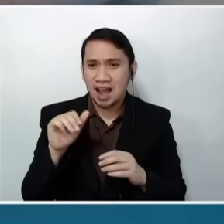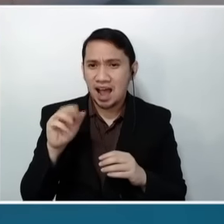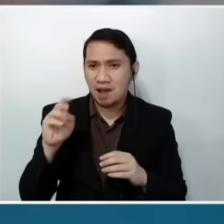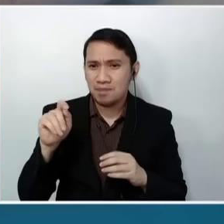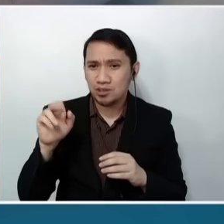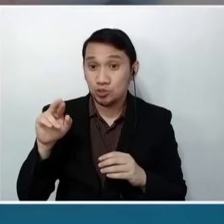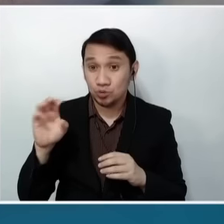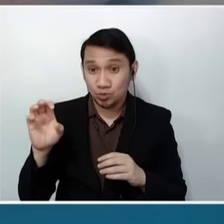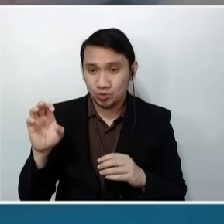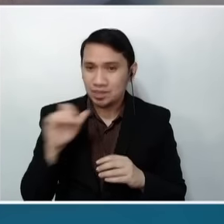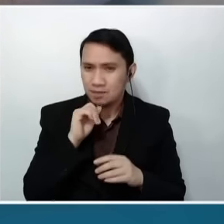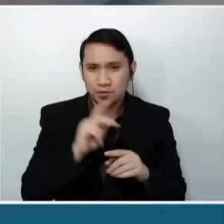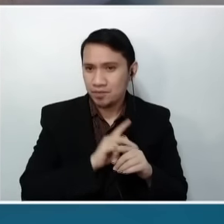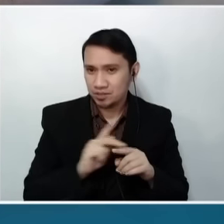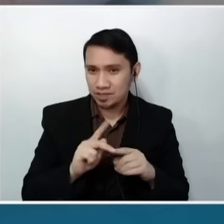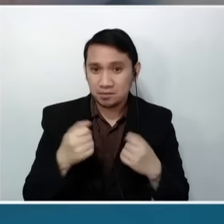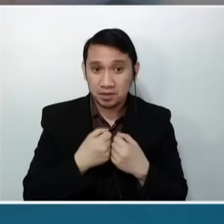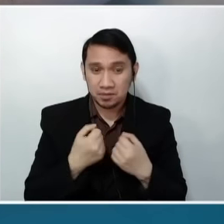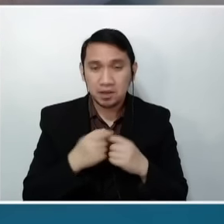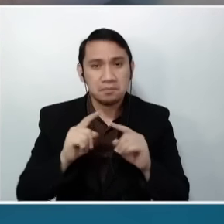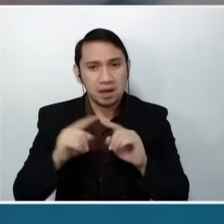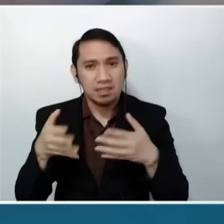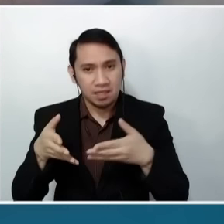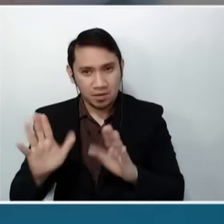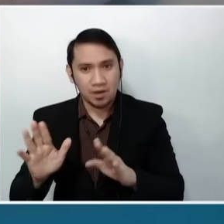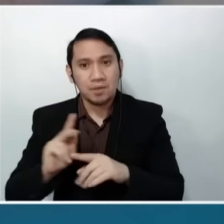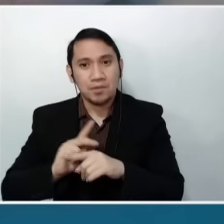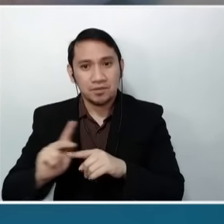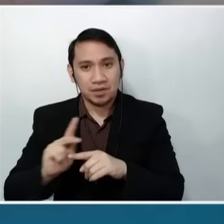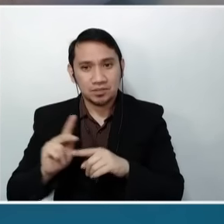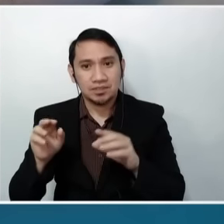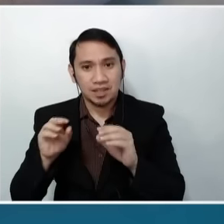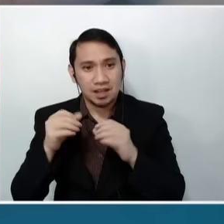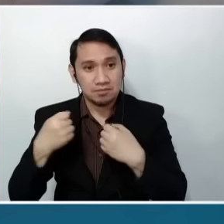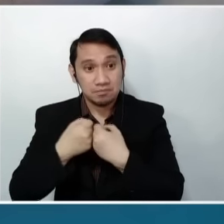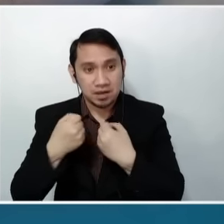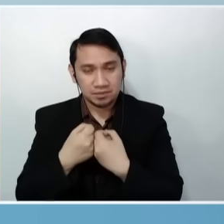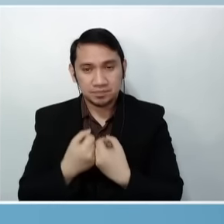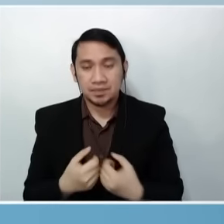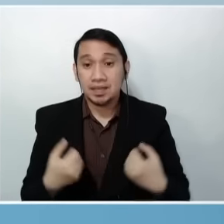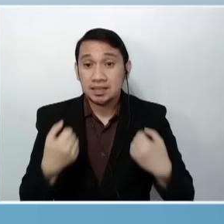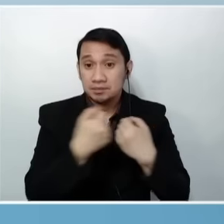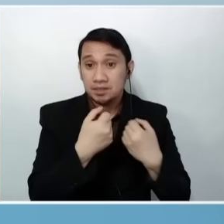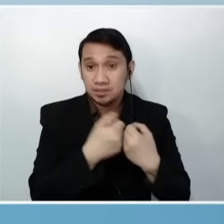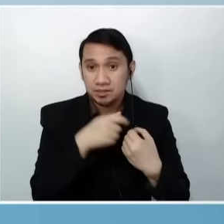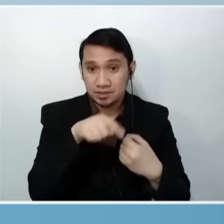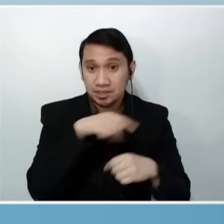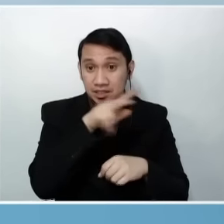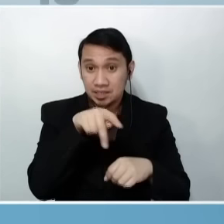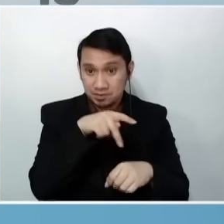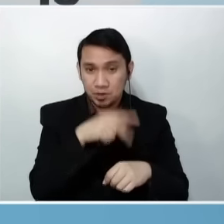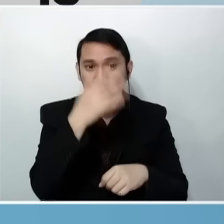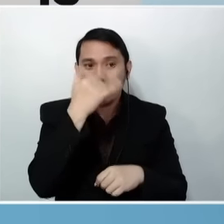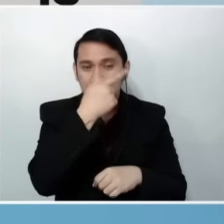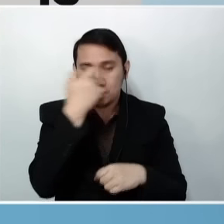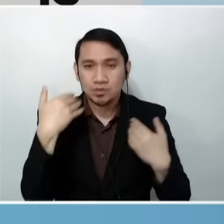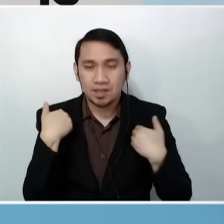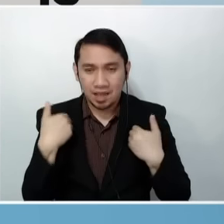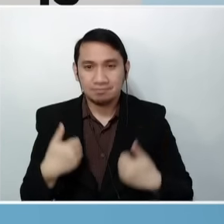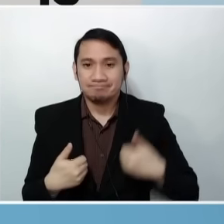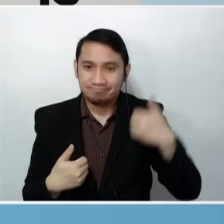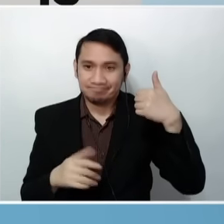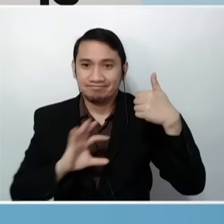pero noong 2016, pinayagan ng professional boxers. Espesyal ang boxing para sa Pilipinas dahil dito tayo may pinakamaraming Olympic